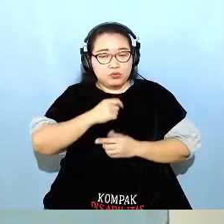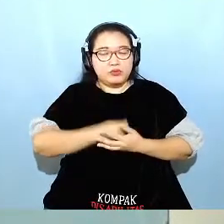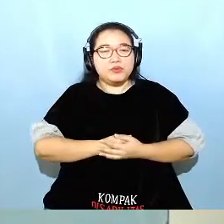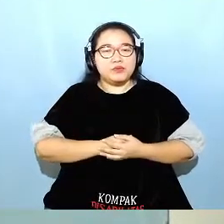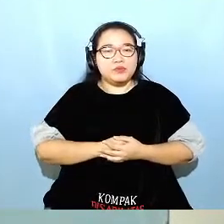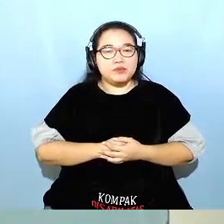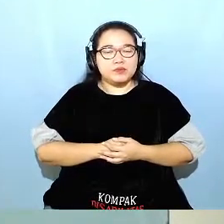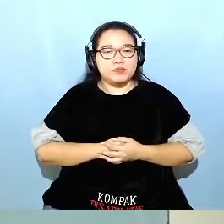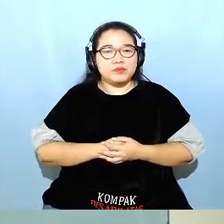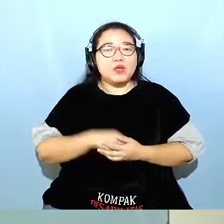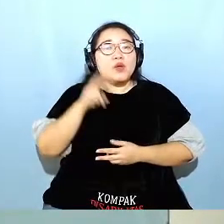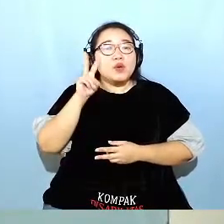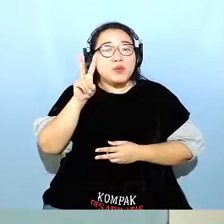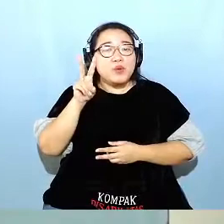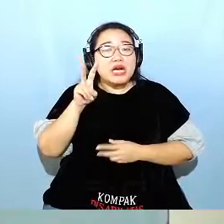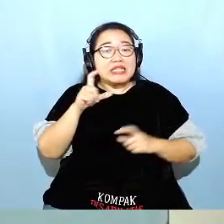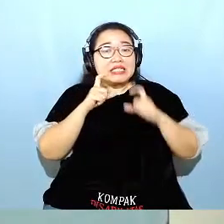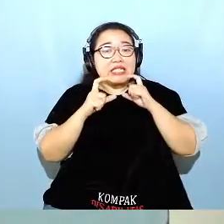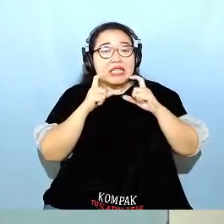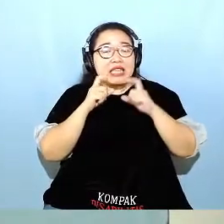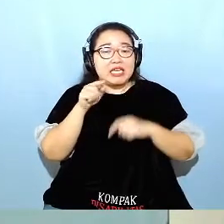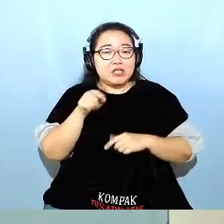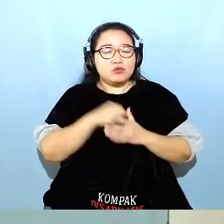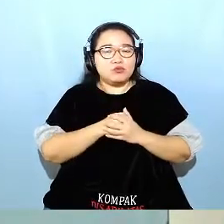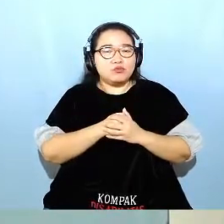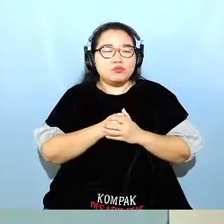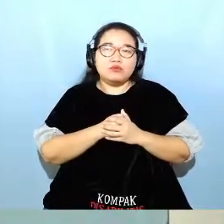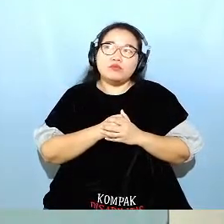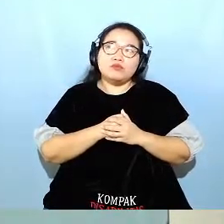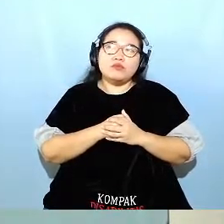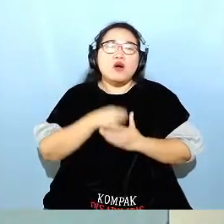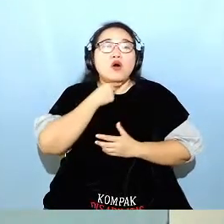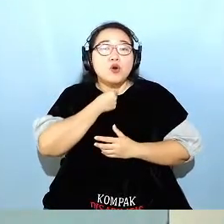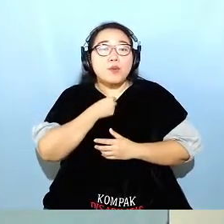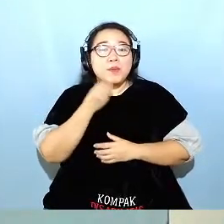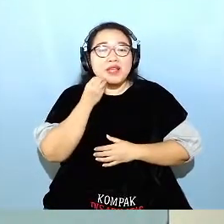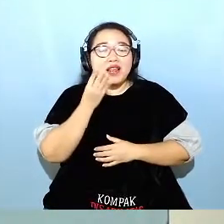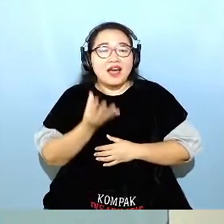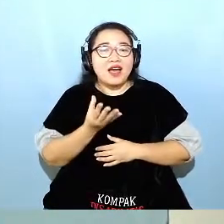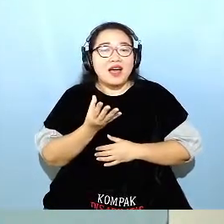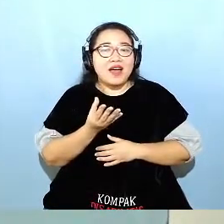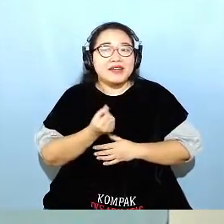Dua kisah dari kitab suci ini, saya mengatakannya sebagai kisah yang